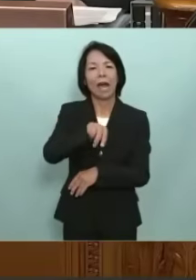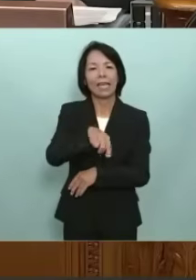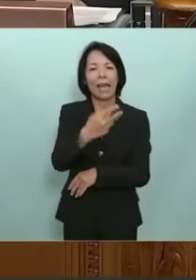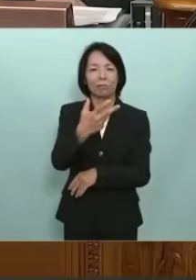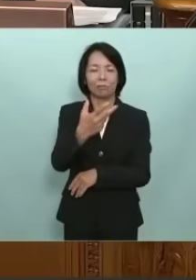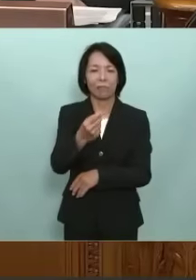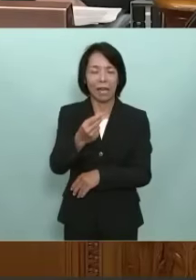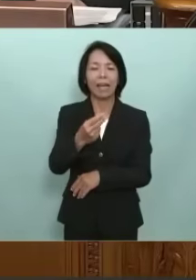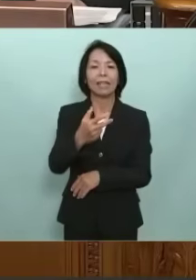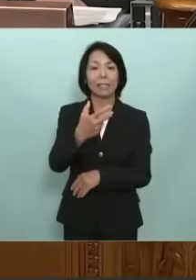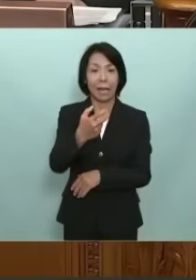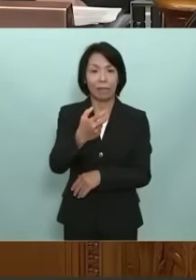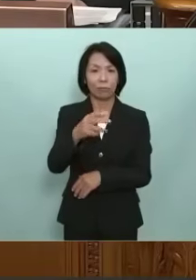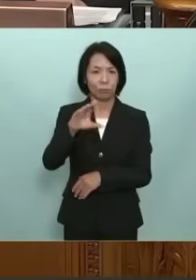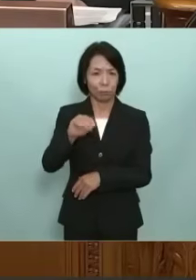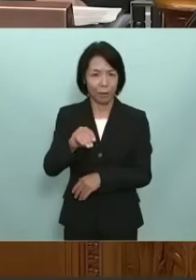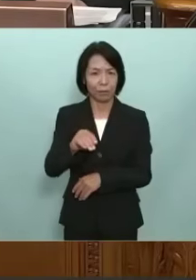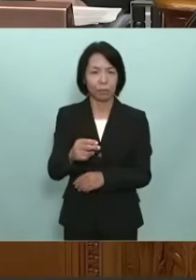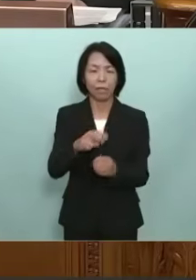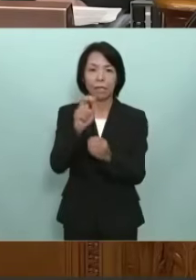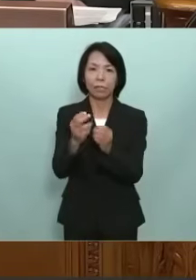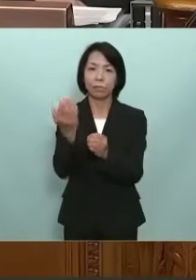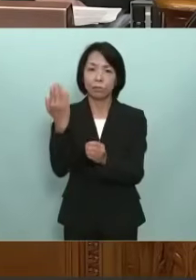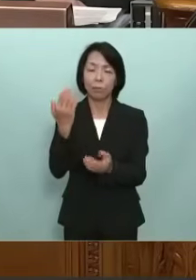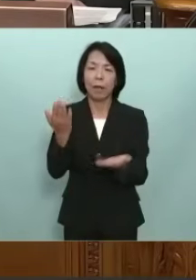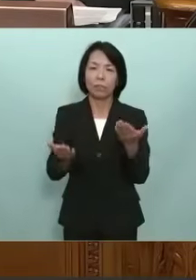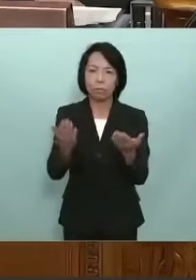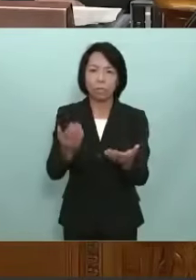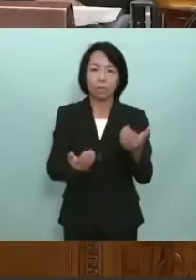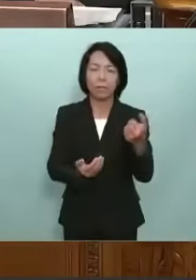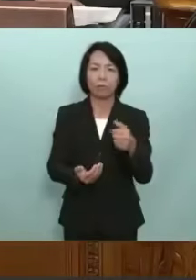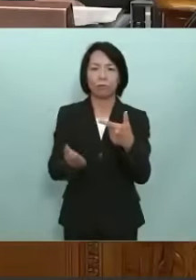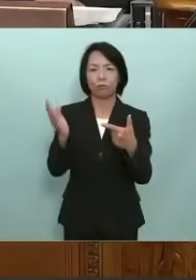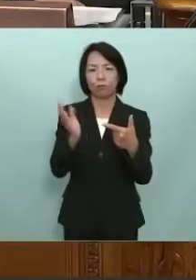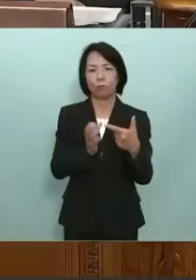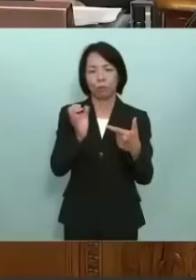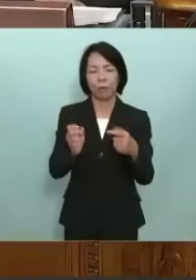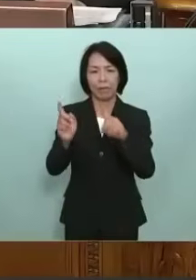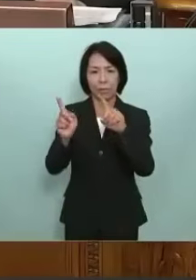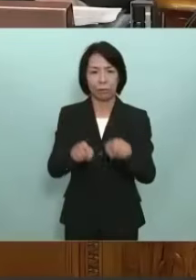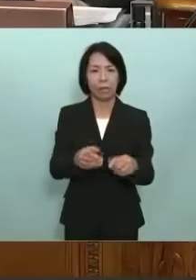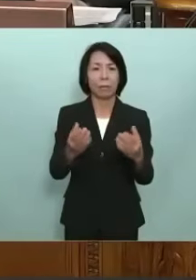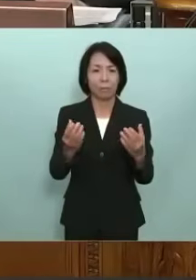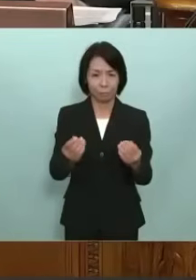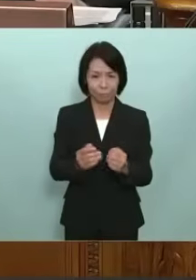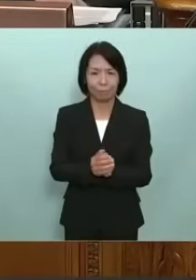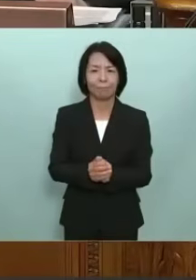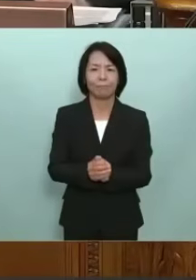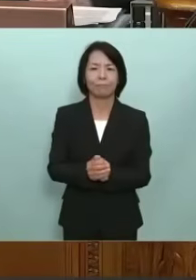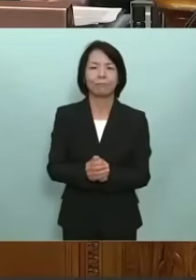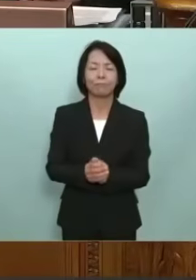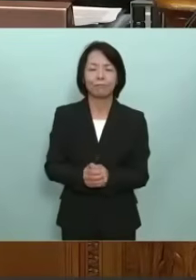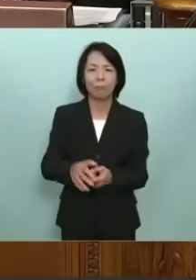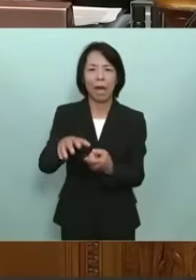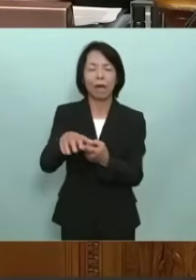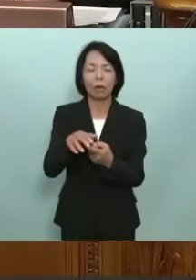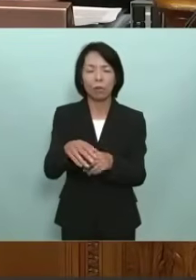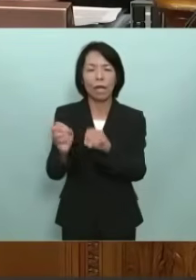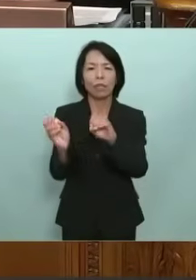余で20年前に比べ56に減少しています工作